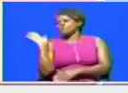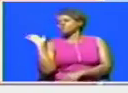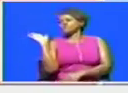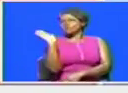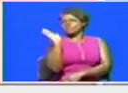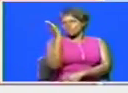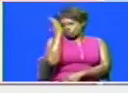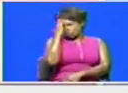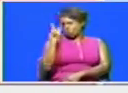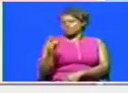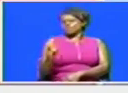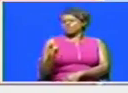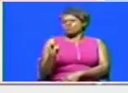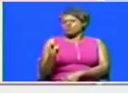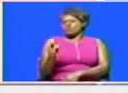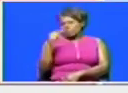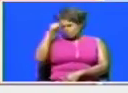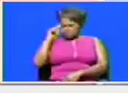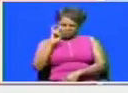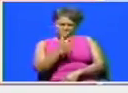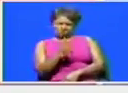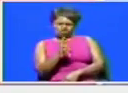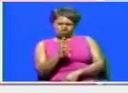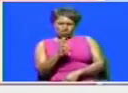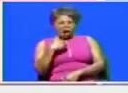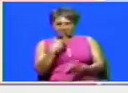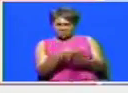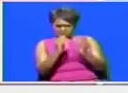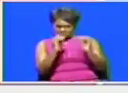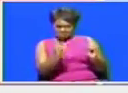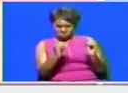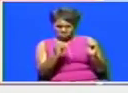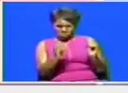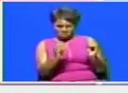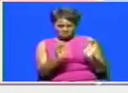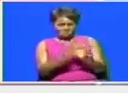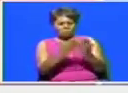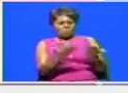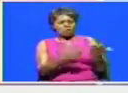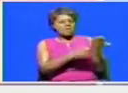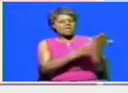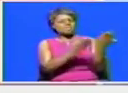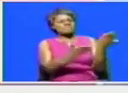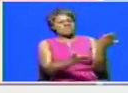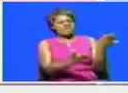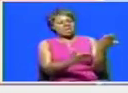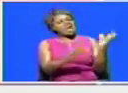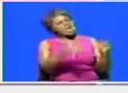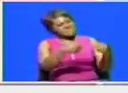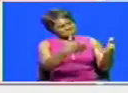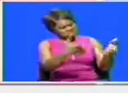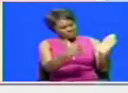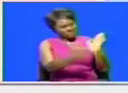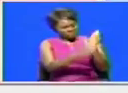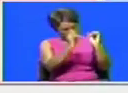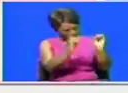wako pale kwa bar wakuza nyama. Manake wakikuona hivi, hata kama hauna pesa, kuna kitabu wanajua jina lako wameandika pale chini, wanasema ah, mpatieni, tafanya